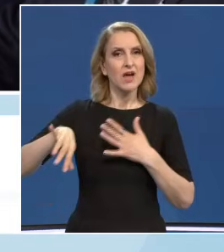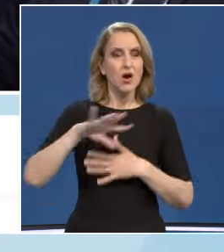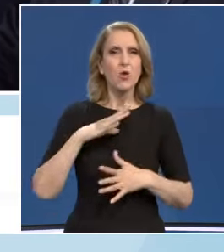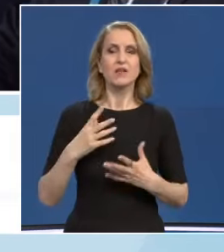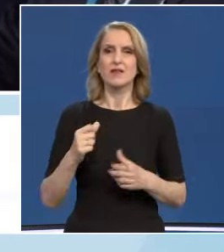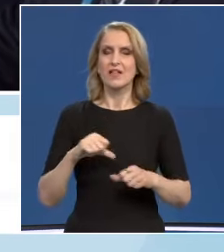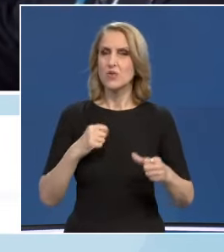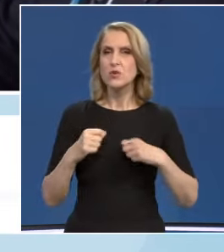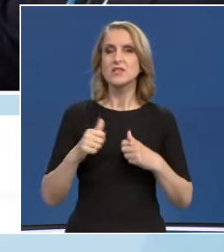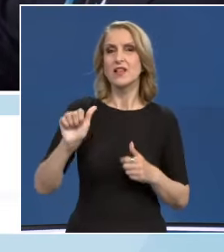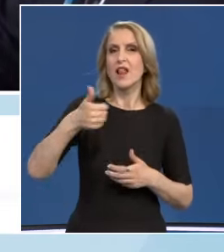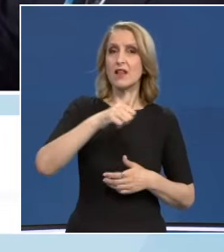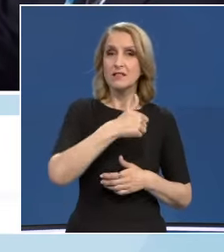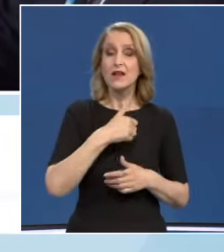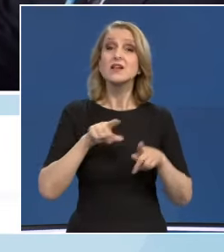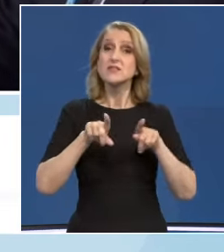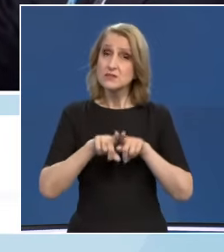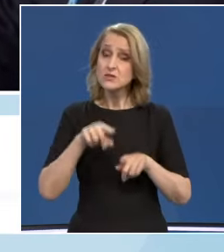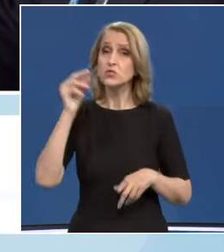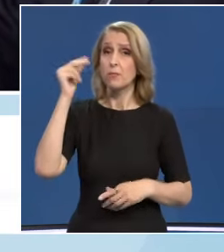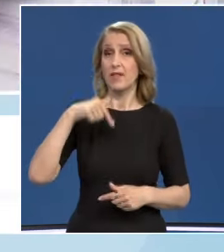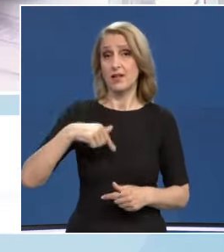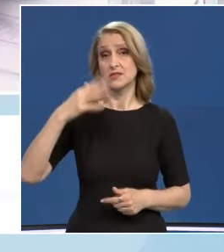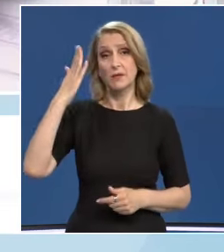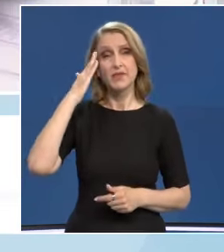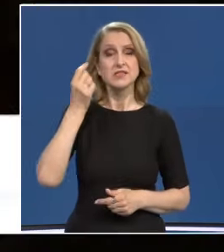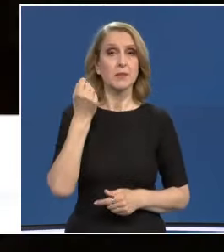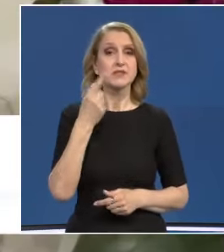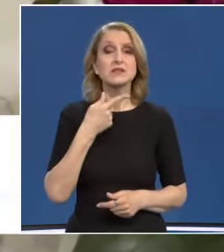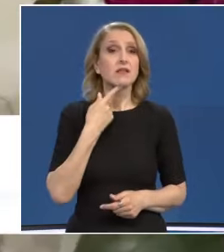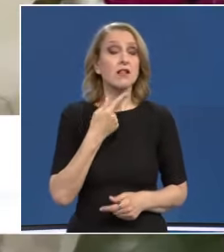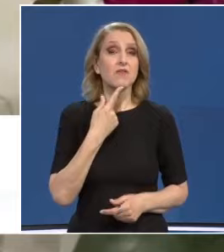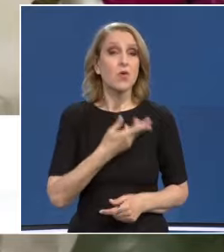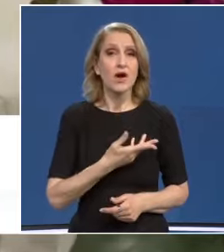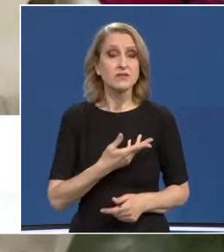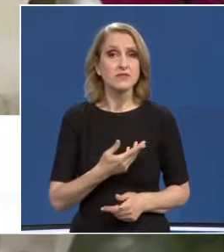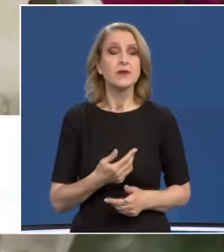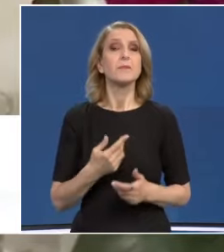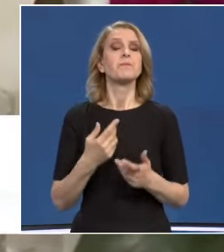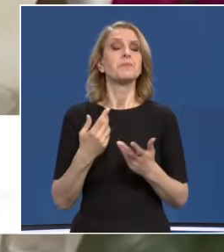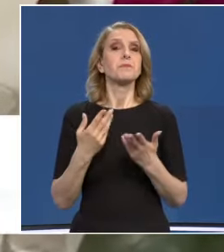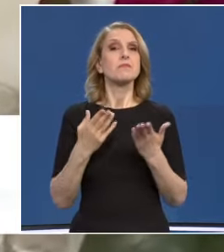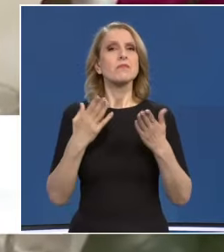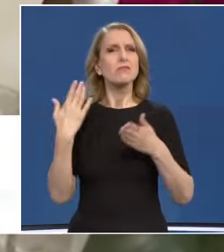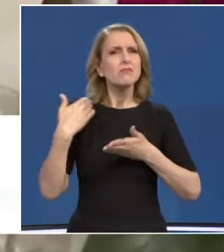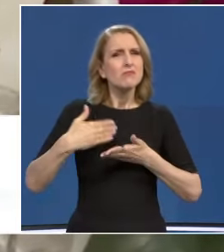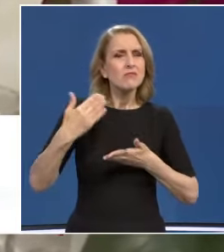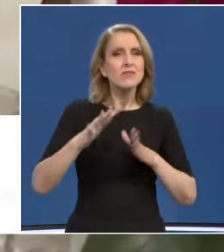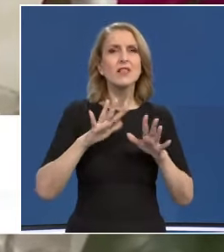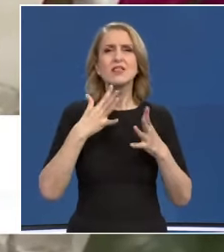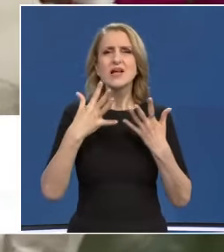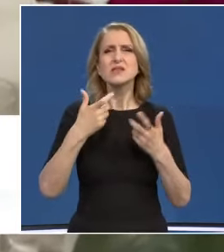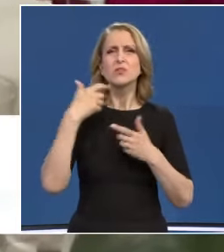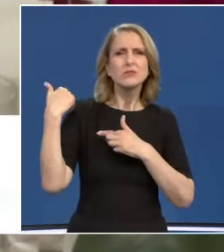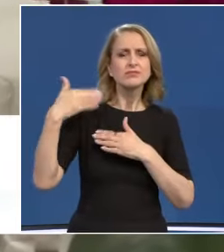държавни и политически лидери, сред които и българският министър-председател. В продължение на повече от десетилетия